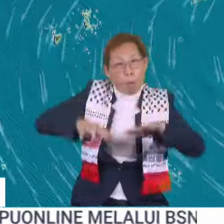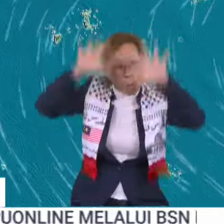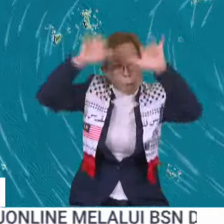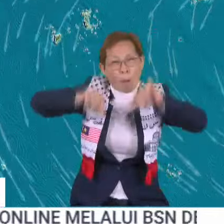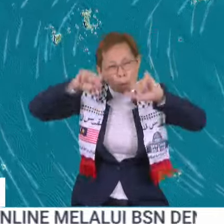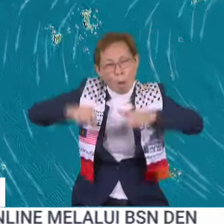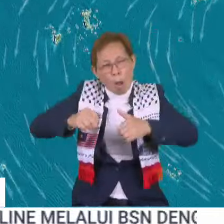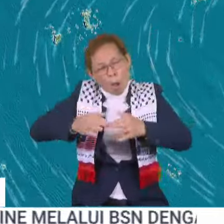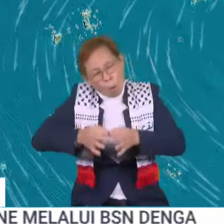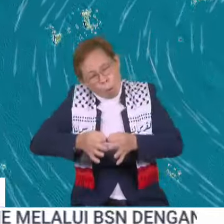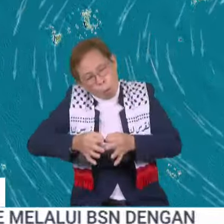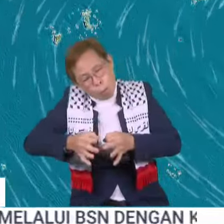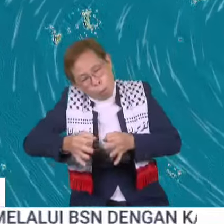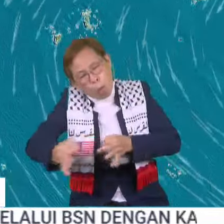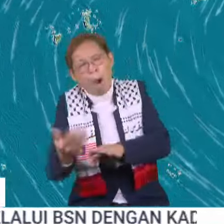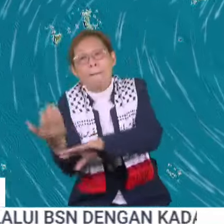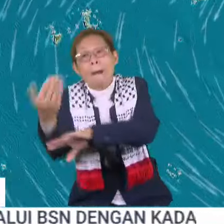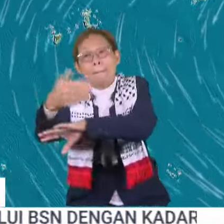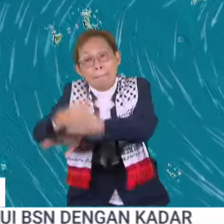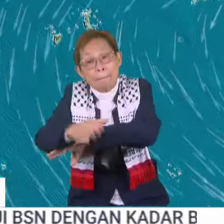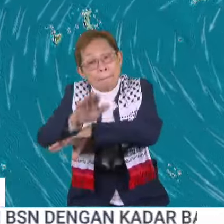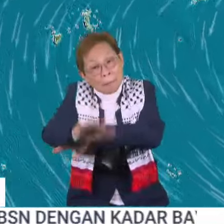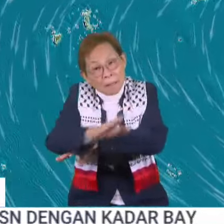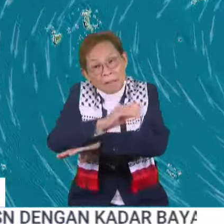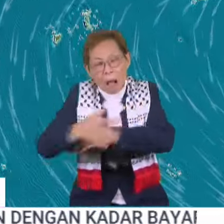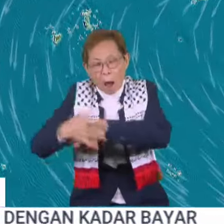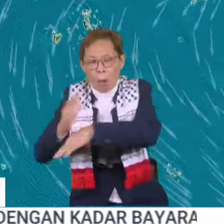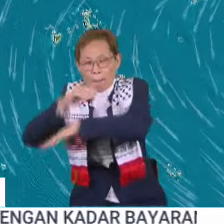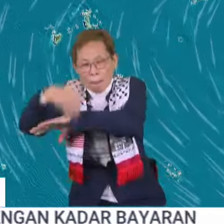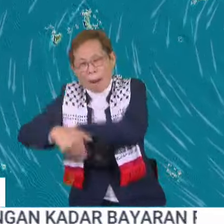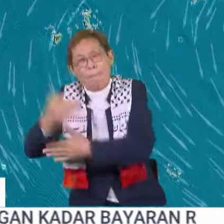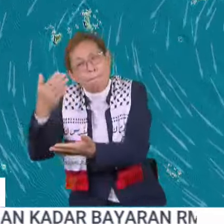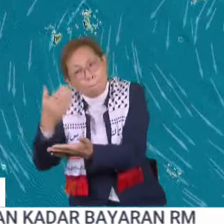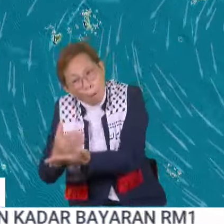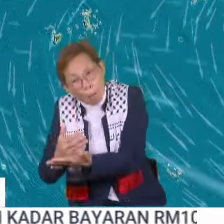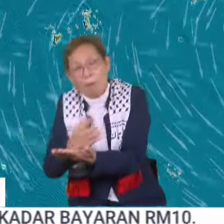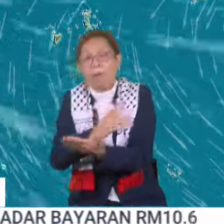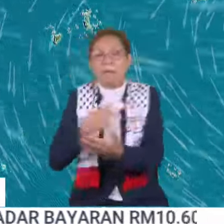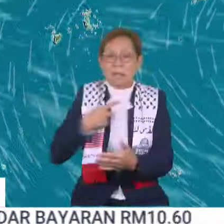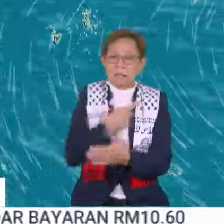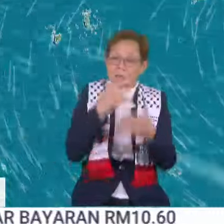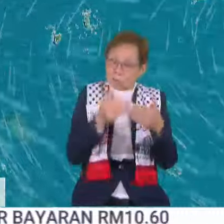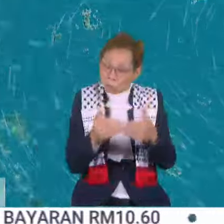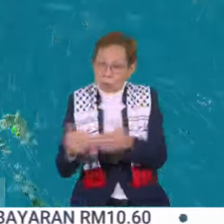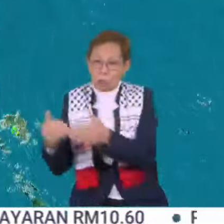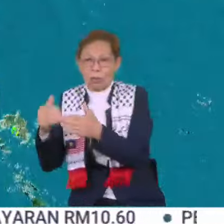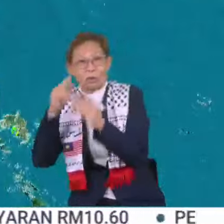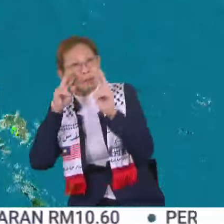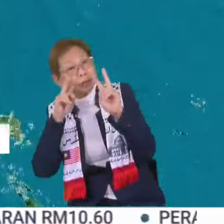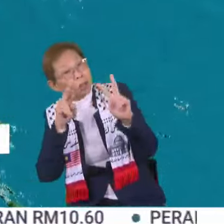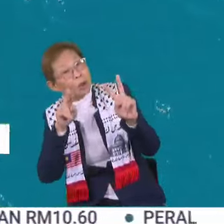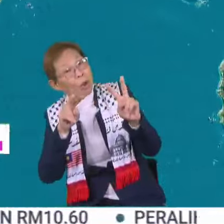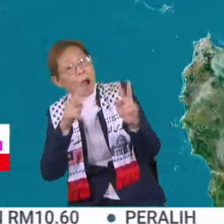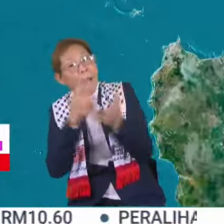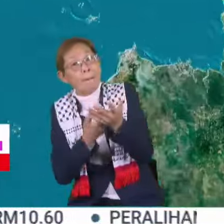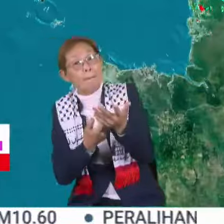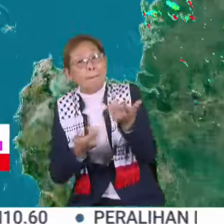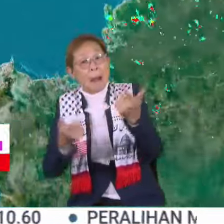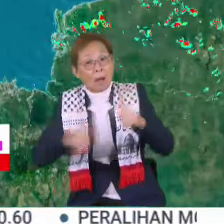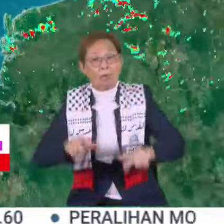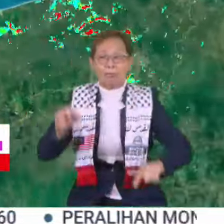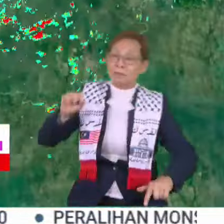boleh berlarutan sehingga ke lewat petang dan juga ke awal malam nanti. Baik, kita teruskan dengan melihat keadaan di